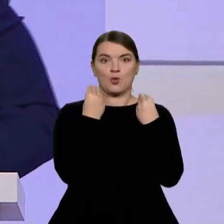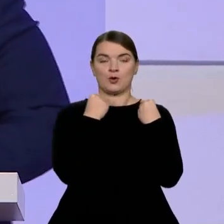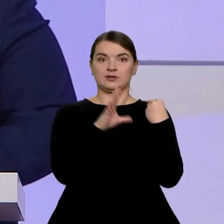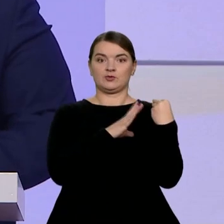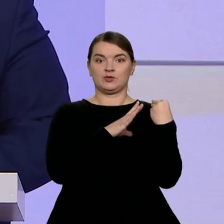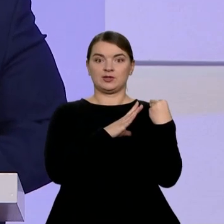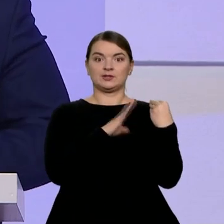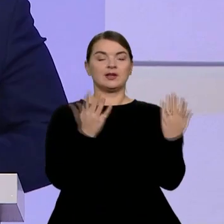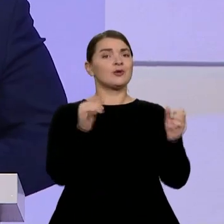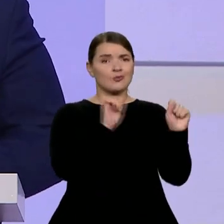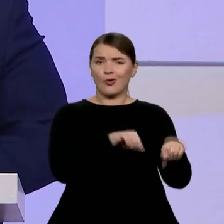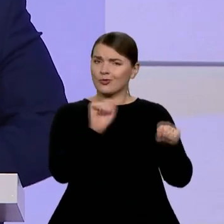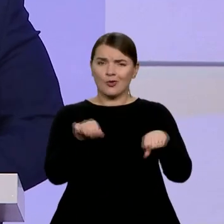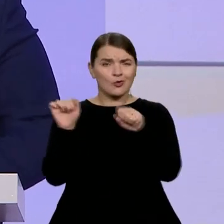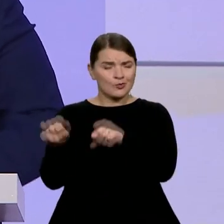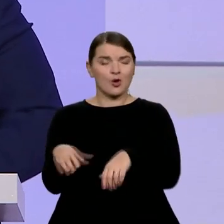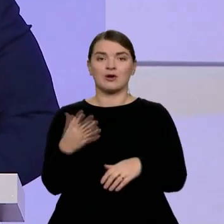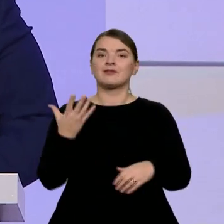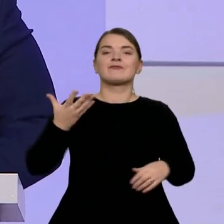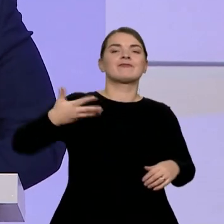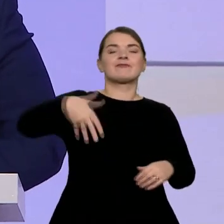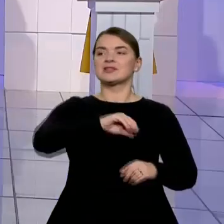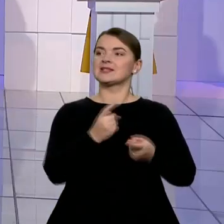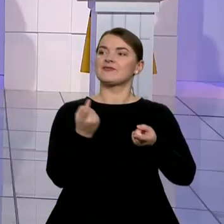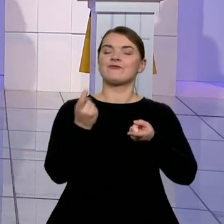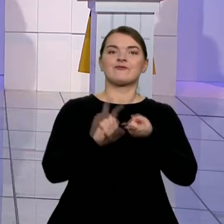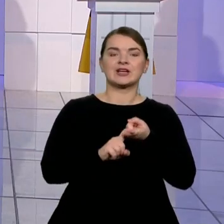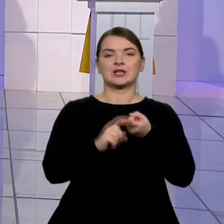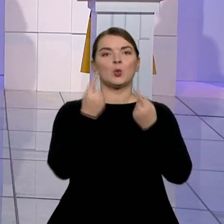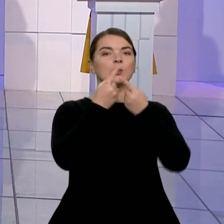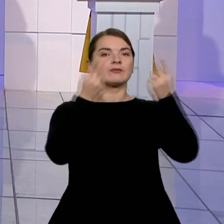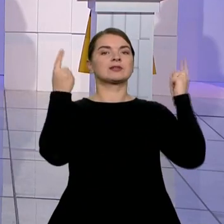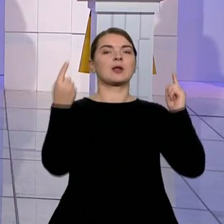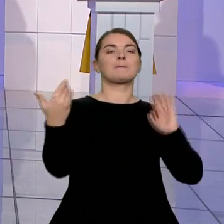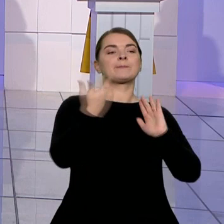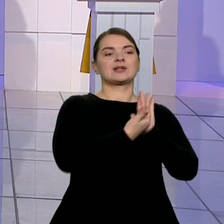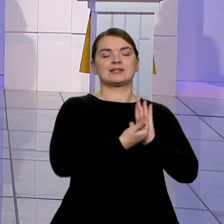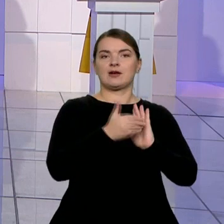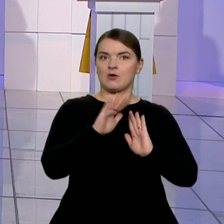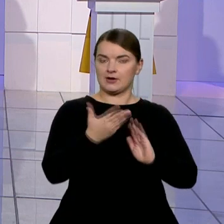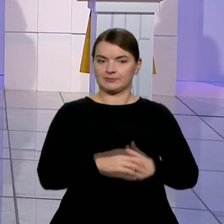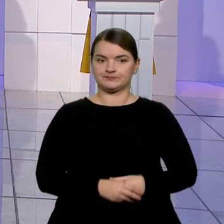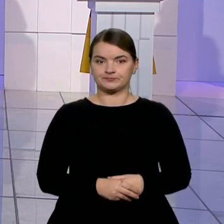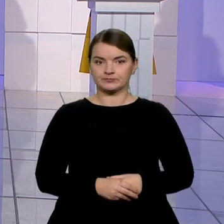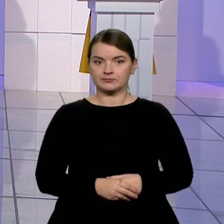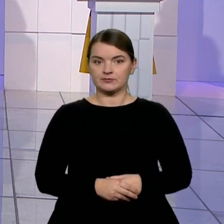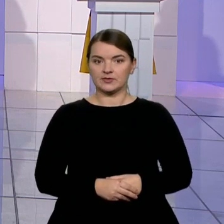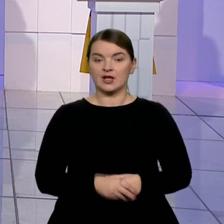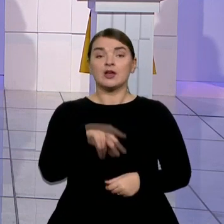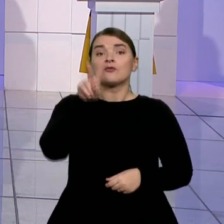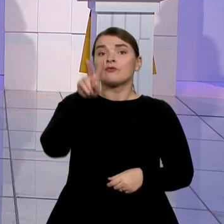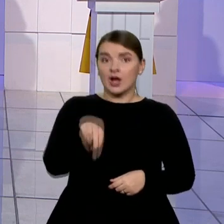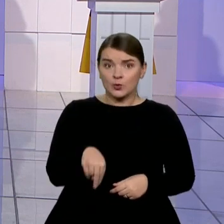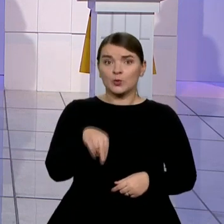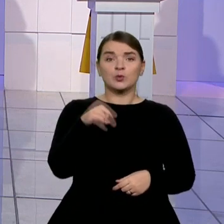galimybių yra visokių. Priklauso nuo to, kaip pozicionuoja savo universitetas. Man nelabai patinka, kad Vilniaus universitetas, Šiaulių